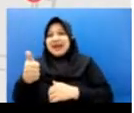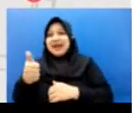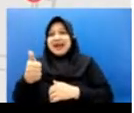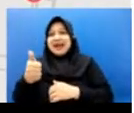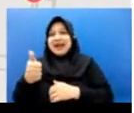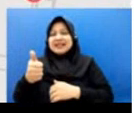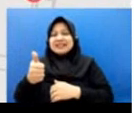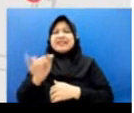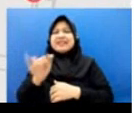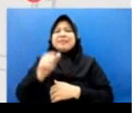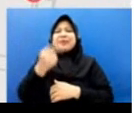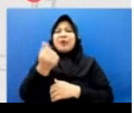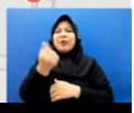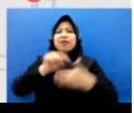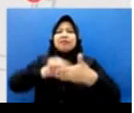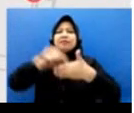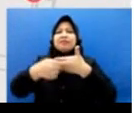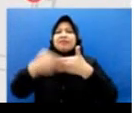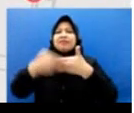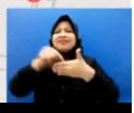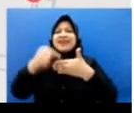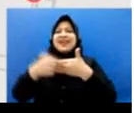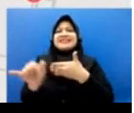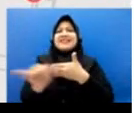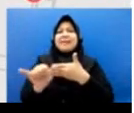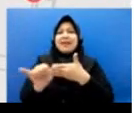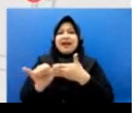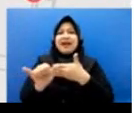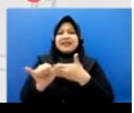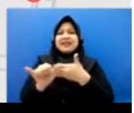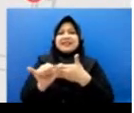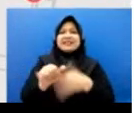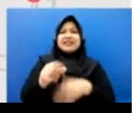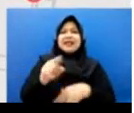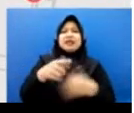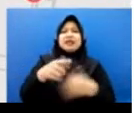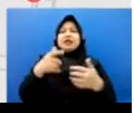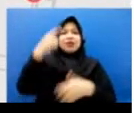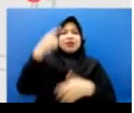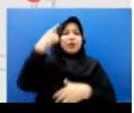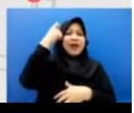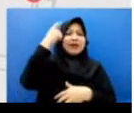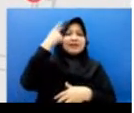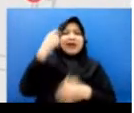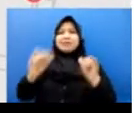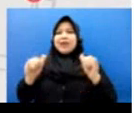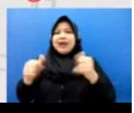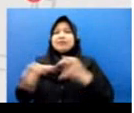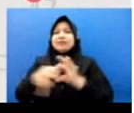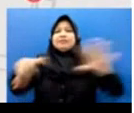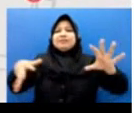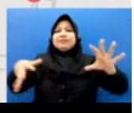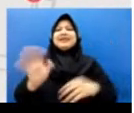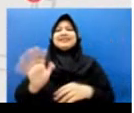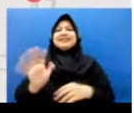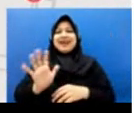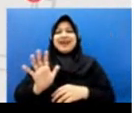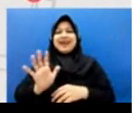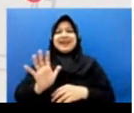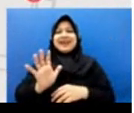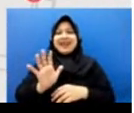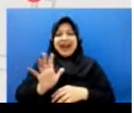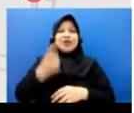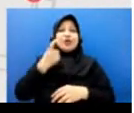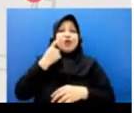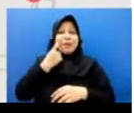Maka jangan pernah memisahkan mereka dengan dunia seperti ini. Maka sebagai guru kita yang harus masuk ke dunia mereka,